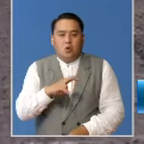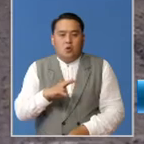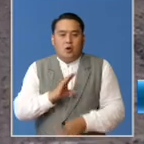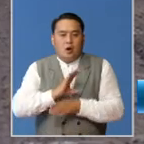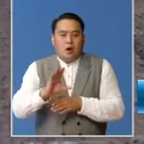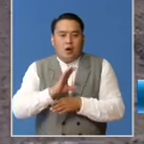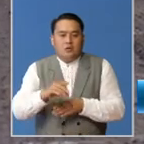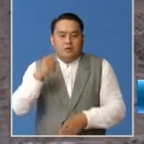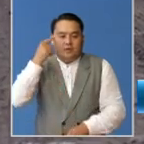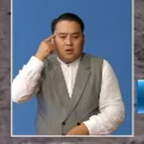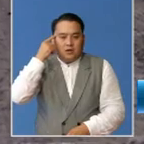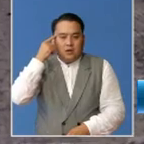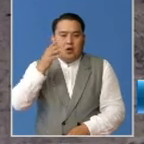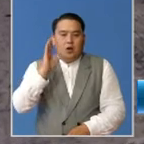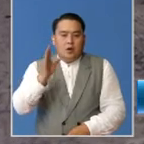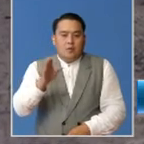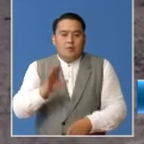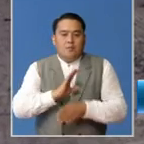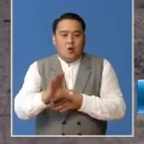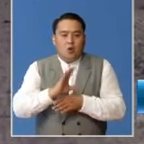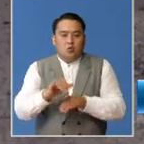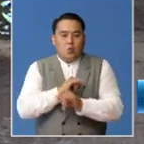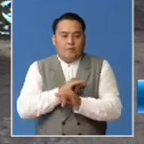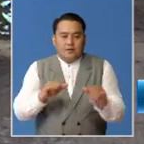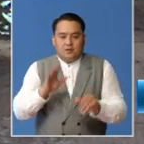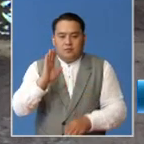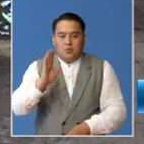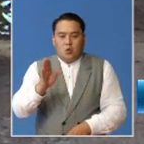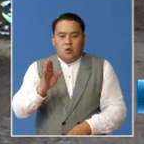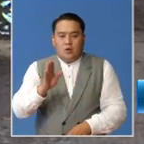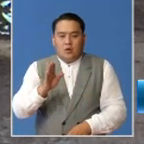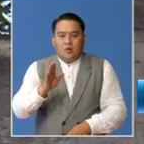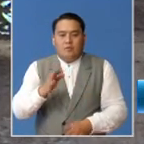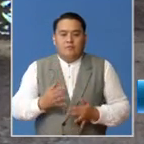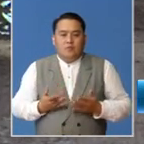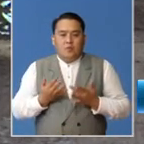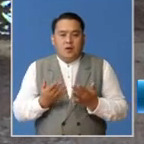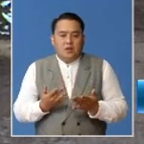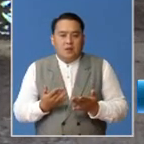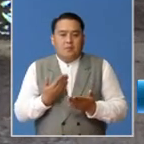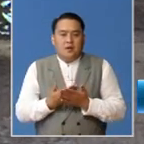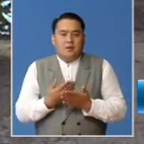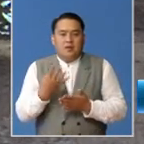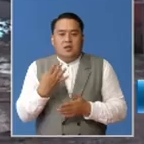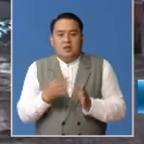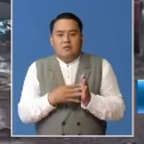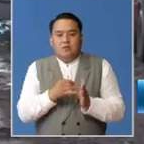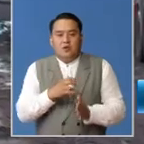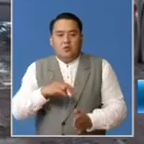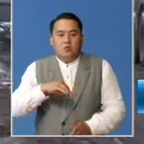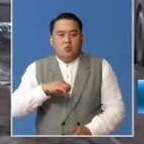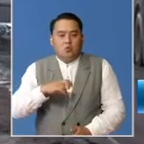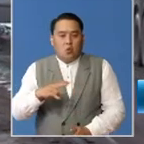отправилась в соседний Кыргызстан. Дальше рынок поставок будет только расширяться. Внутренняя потребность Казахстана – это примерно 9,5 миллионов